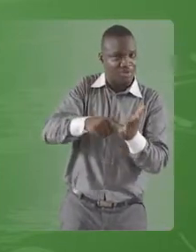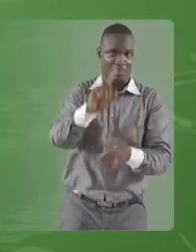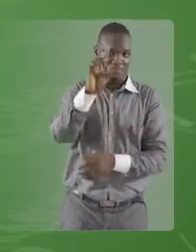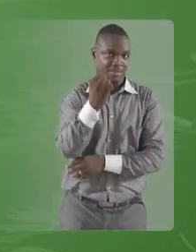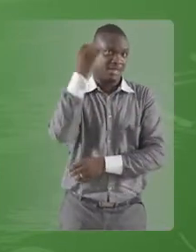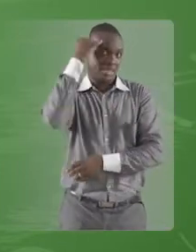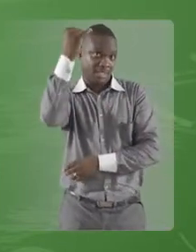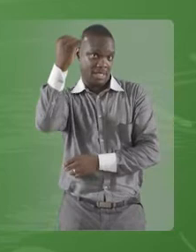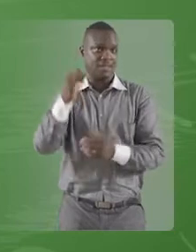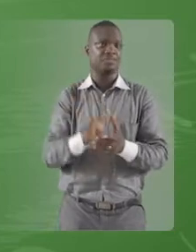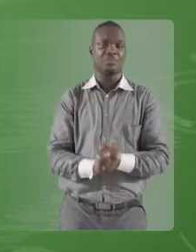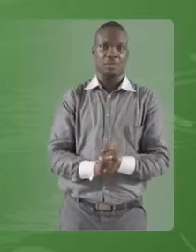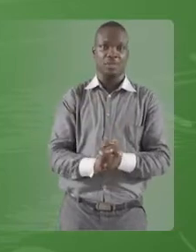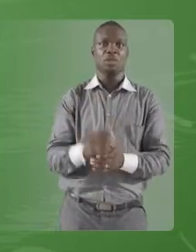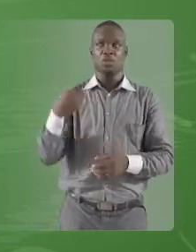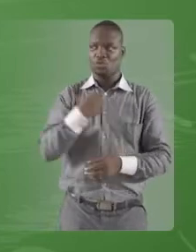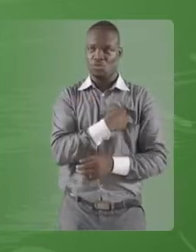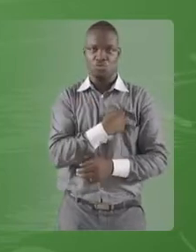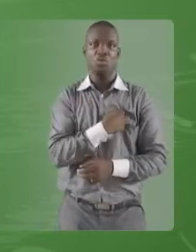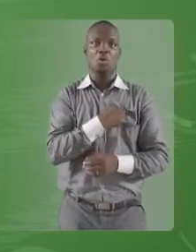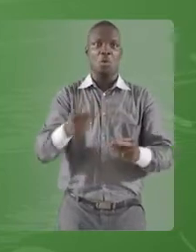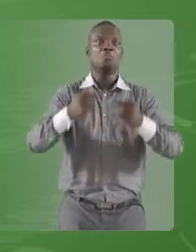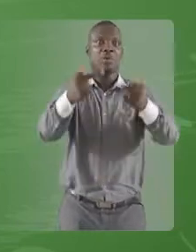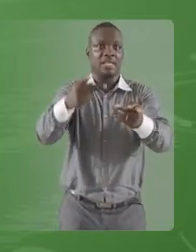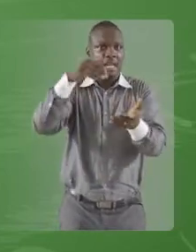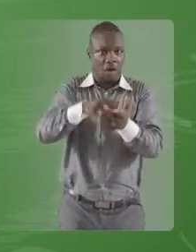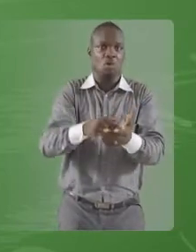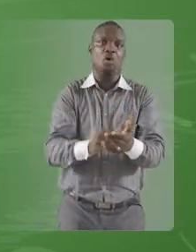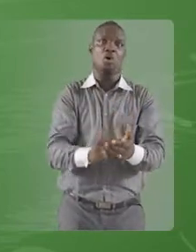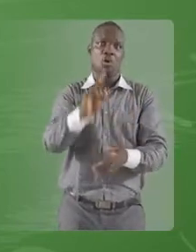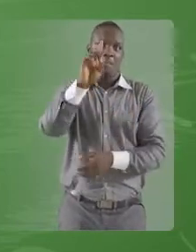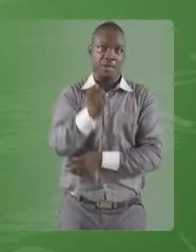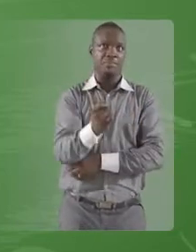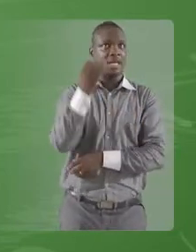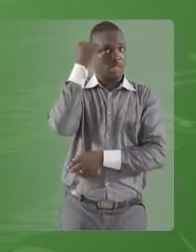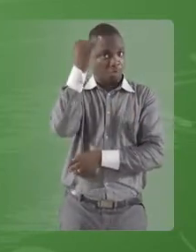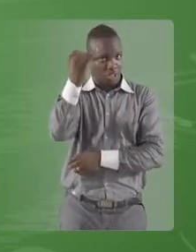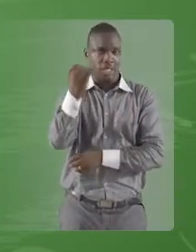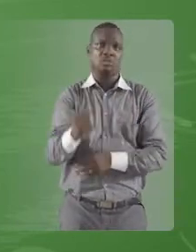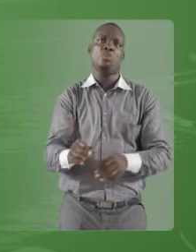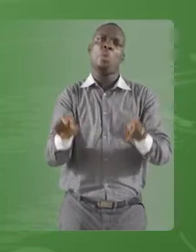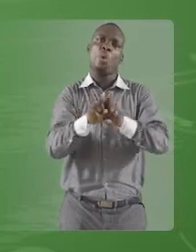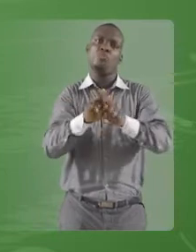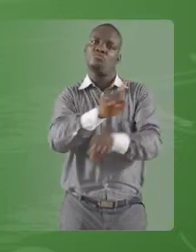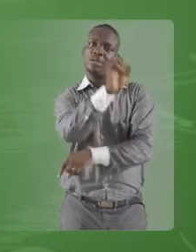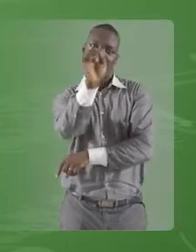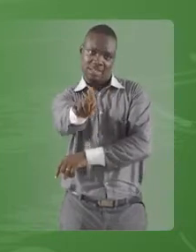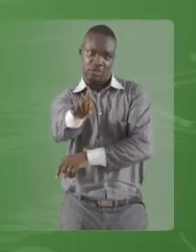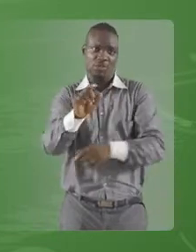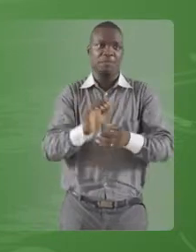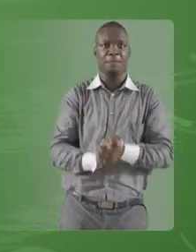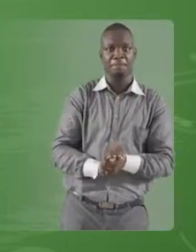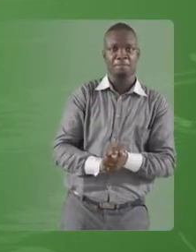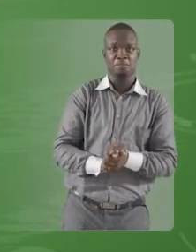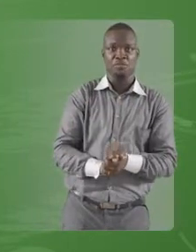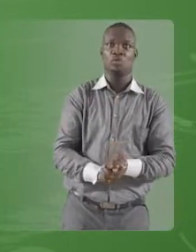nous allons reprendre la première hypothèse sous forme de question. Alors, elle devient donc